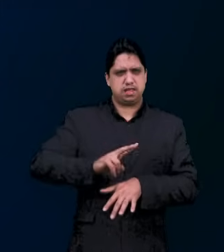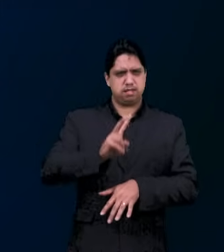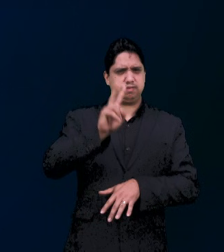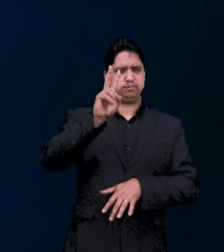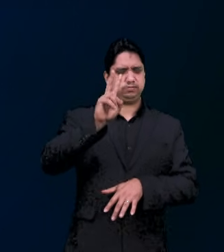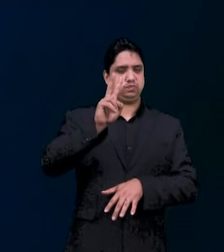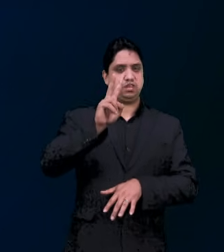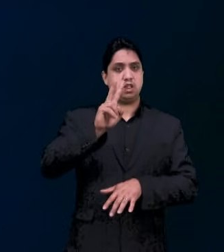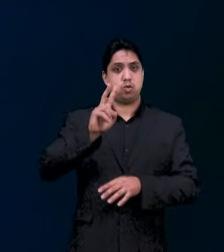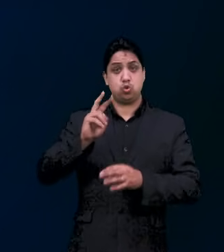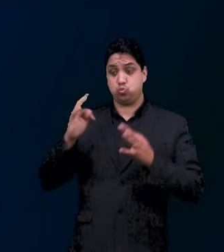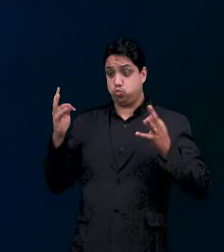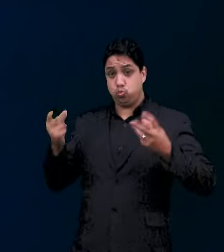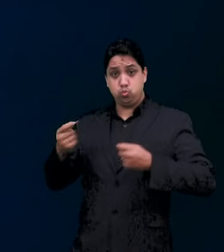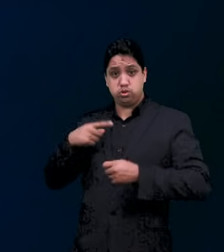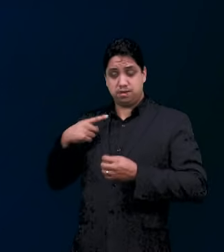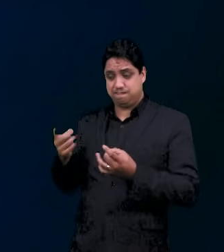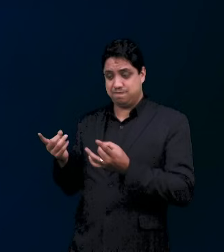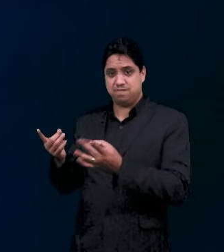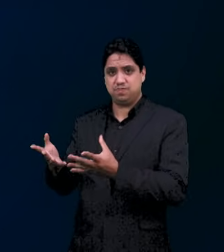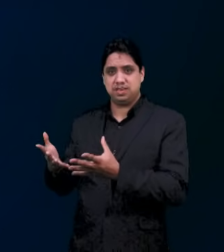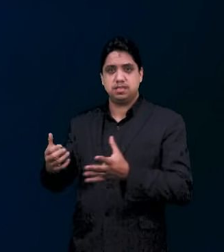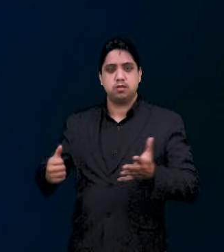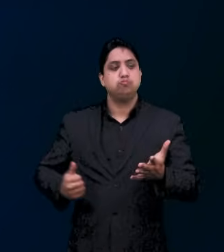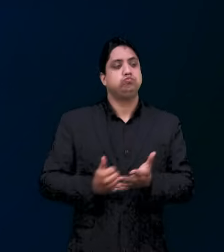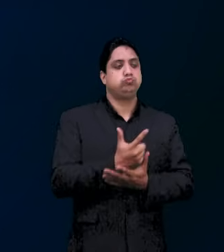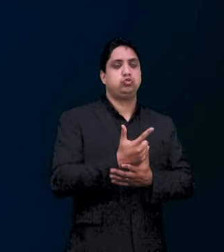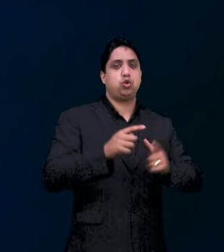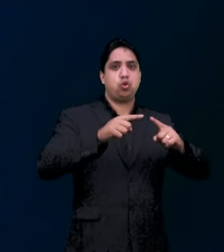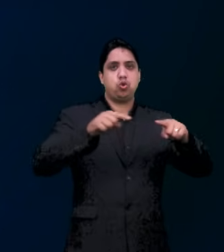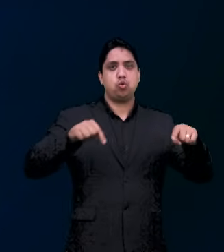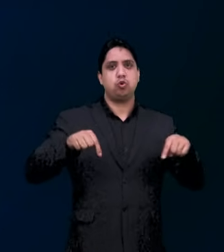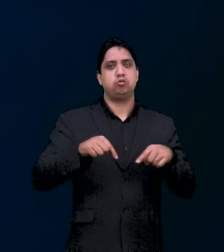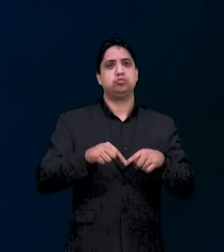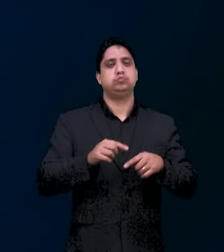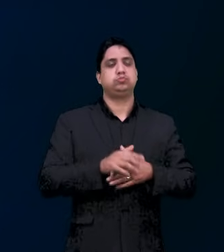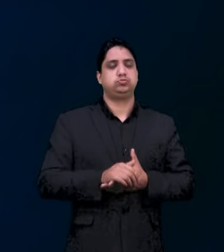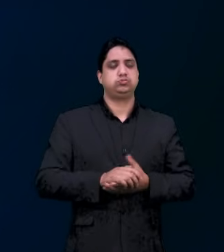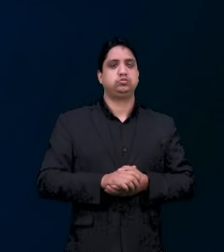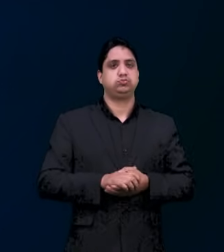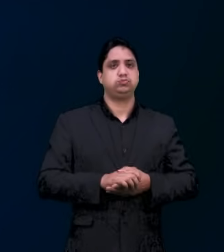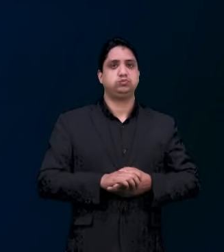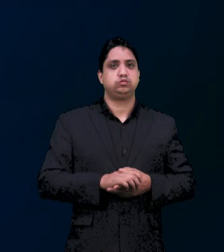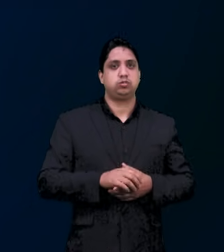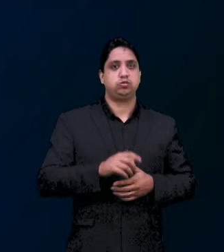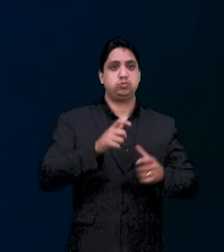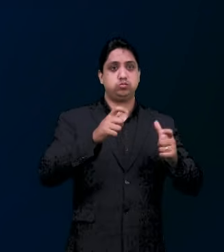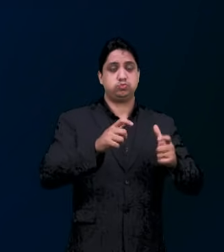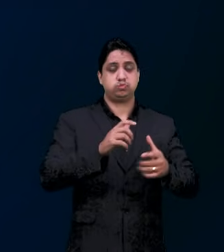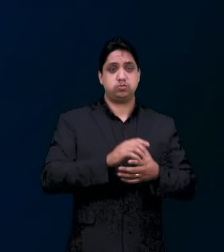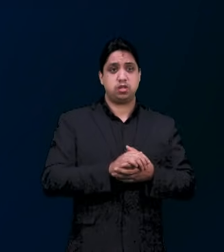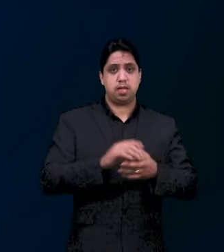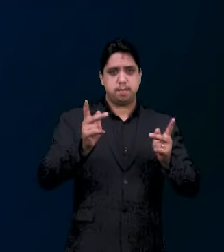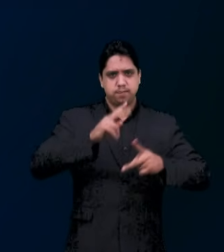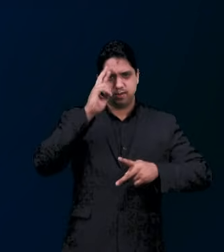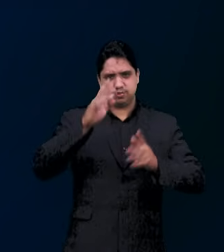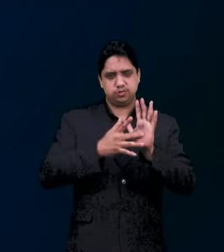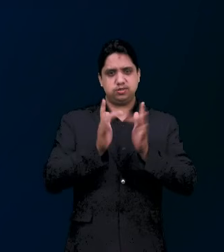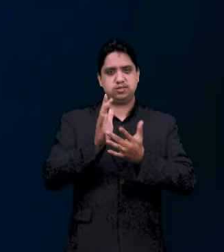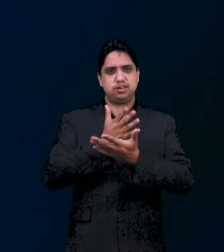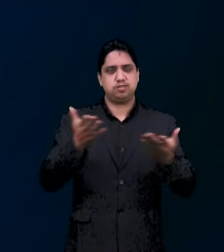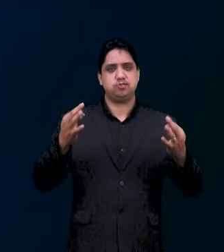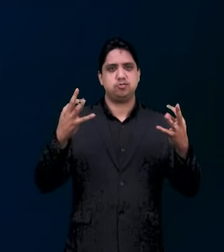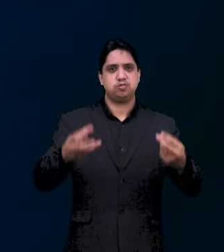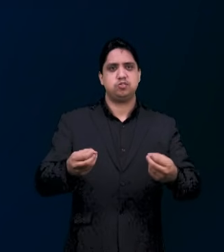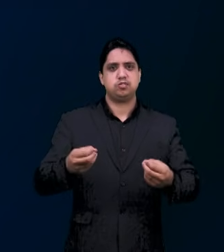Et en trouvant la perle de grand prix, il est allé, il a pris tout ce qu'il avait et acheté la perle du